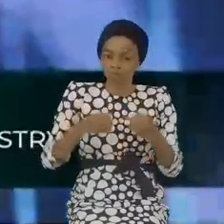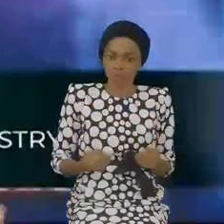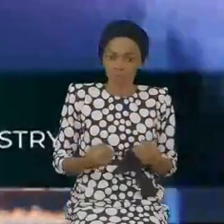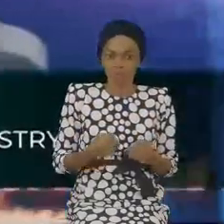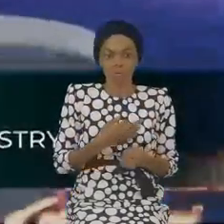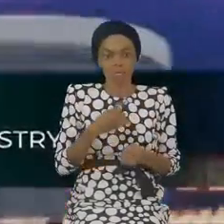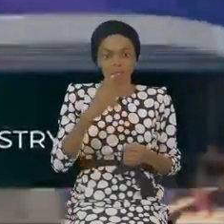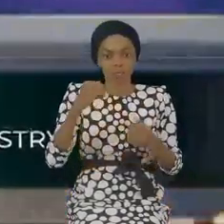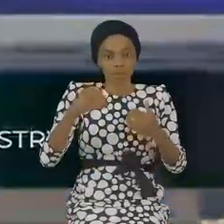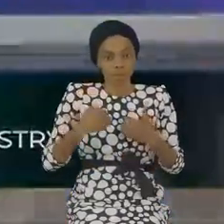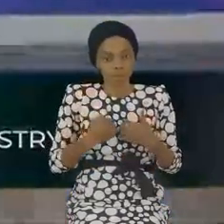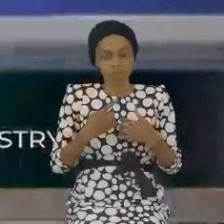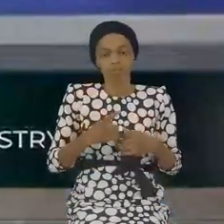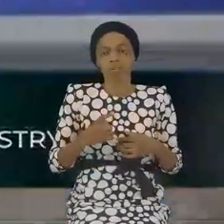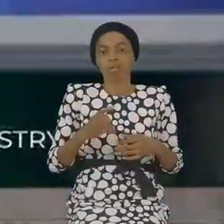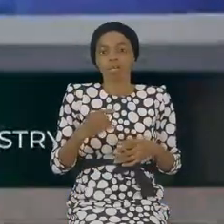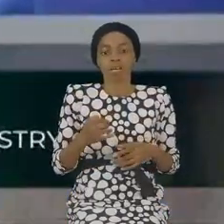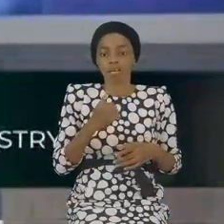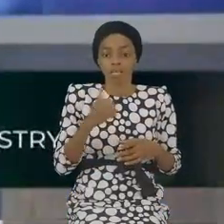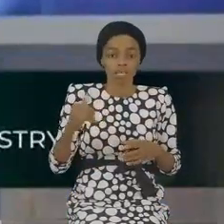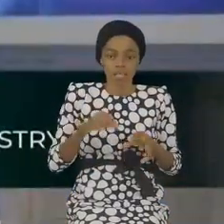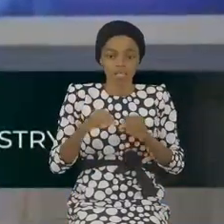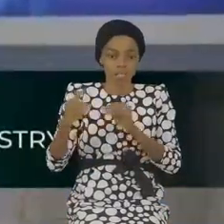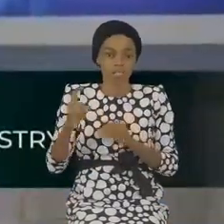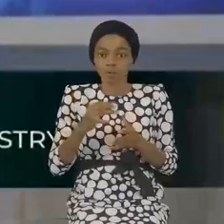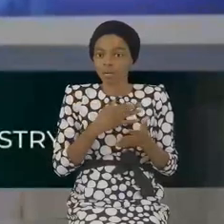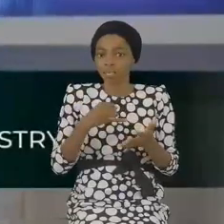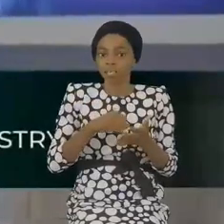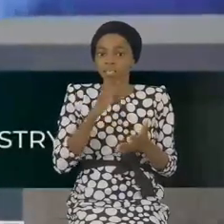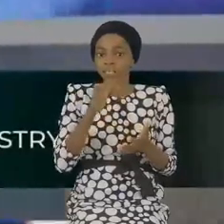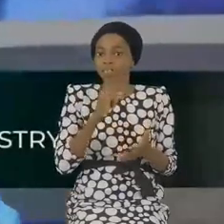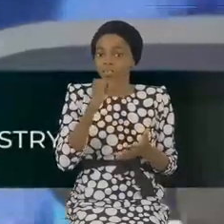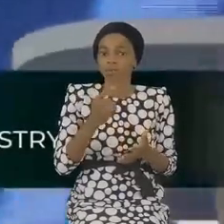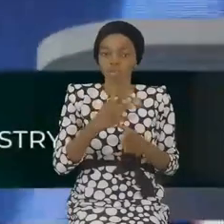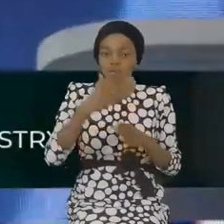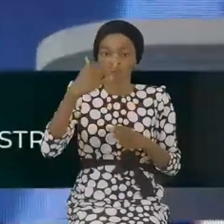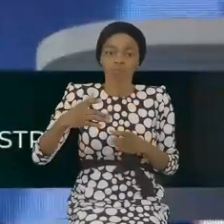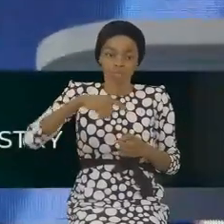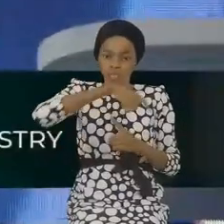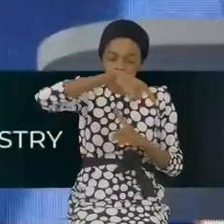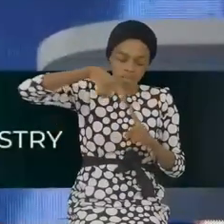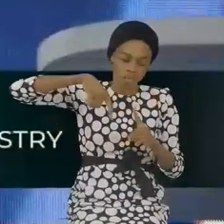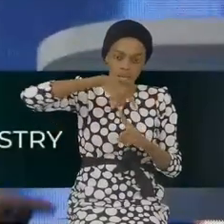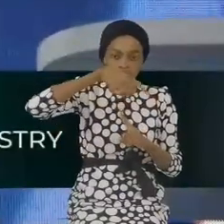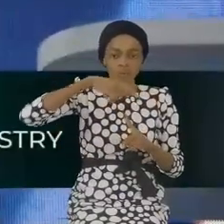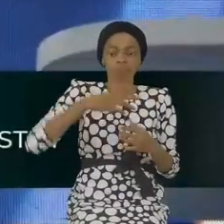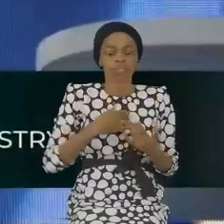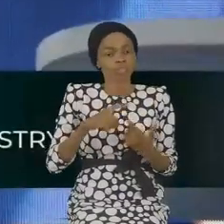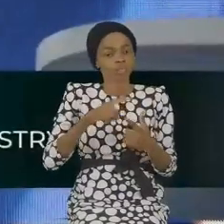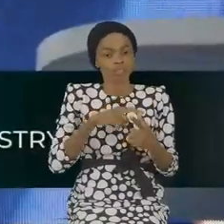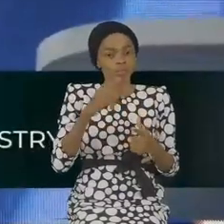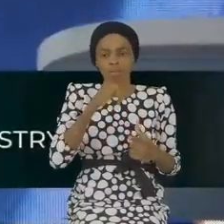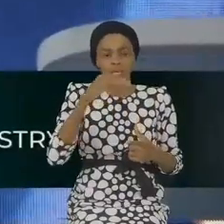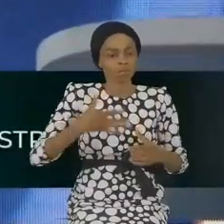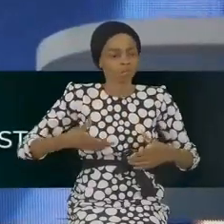de la roue qui a de problème et ce n'est pas un cycle complet, vous ne pouvez pas